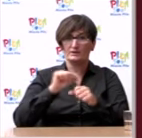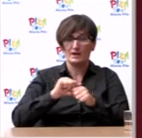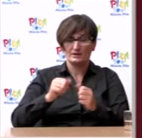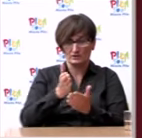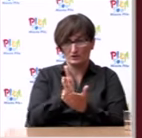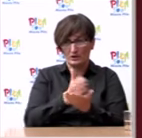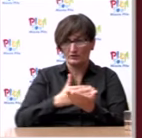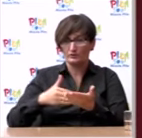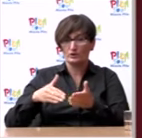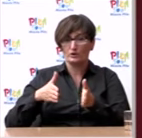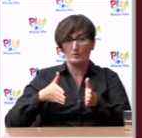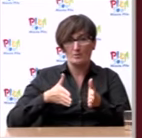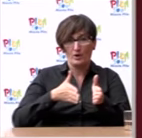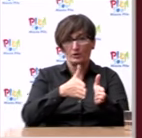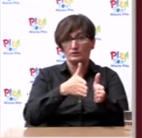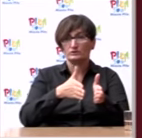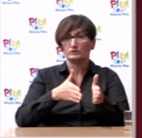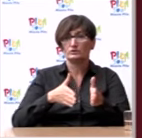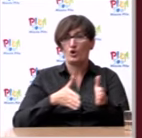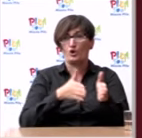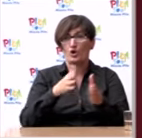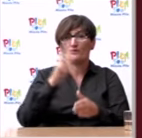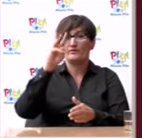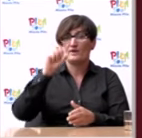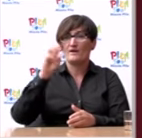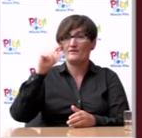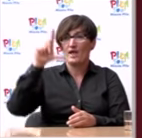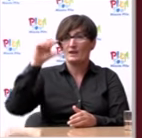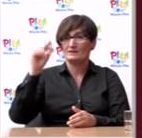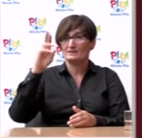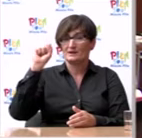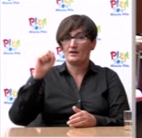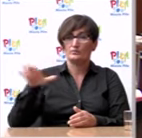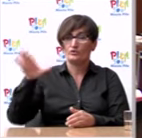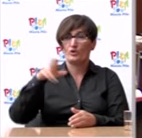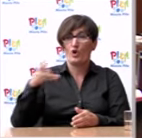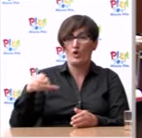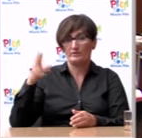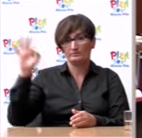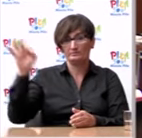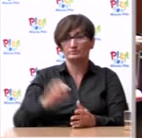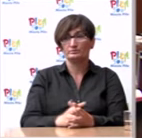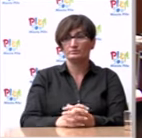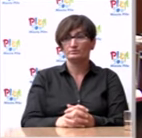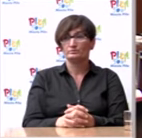wydzielony został pas drogowy ulicy Wawelskiej z terenów zamkniętych kolei. Dziękuję bardzo. Dziękuję bardzo.